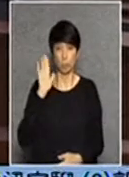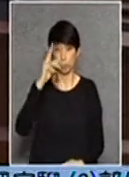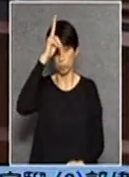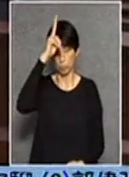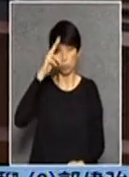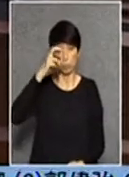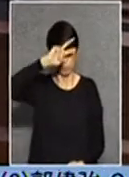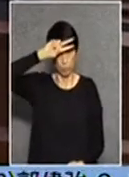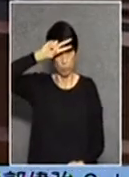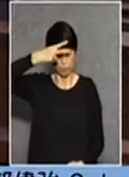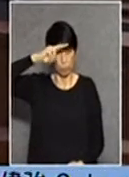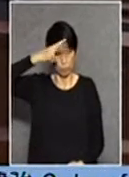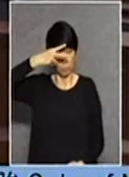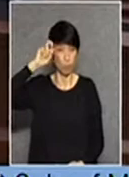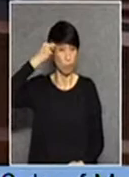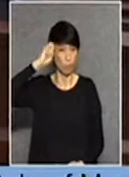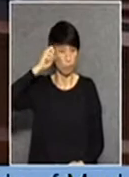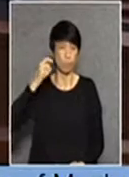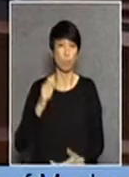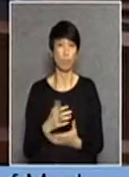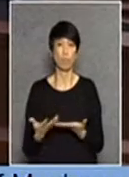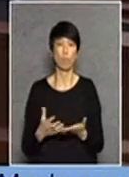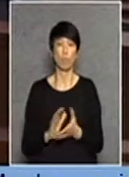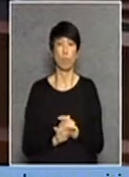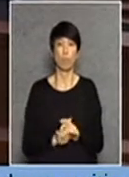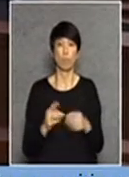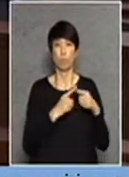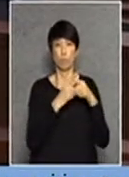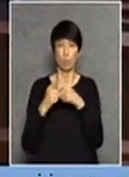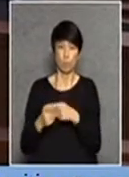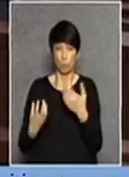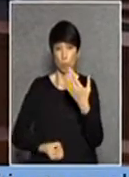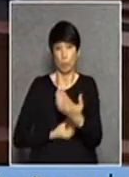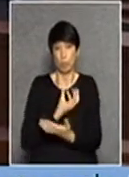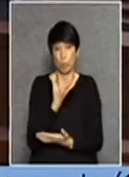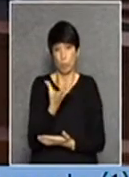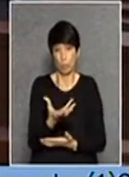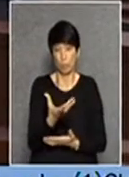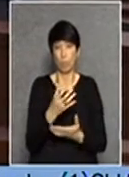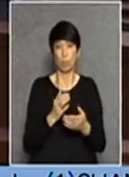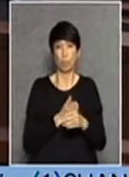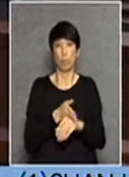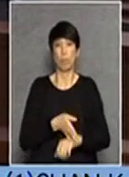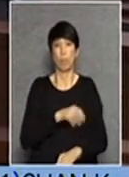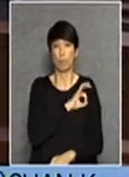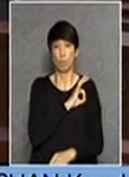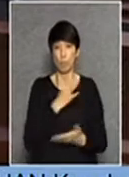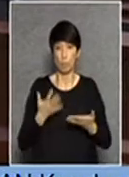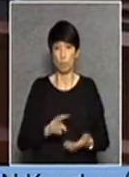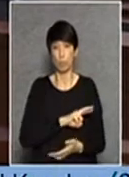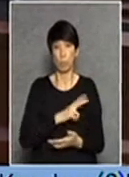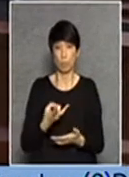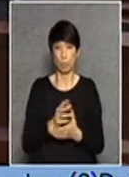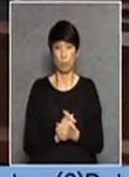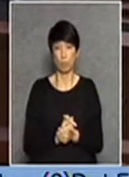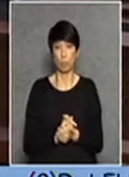家我哋嘅方向。由一個本來市民好鍾意捐獻嘅一個社會，變到我哋而家係講緊